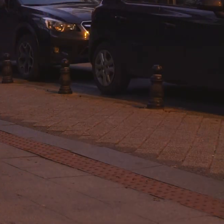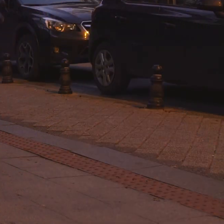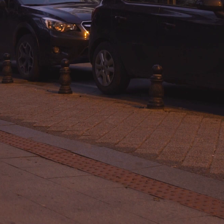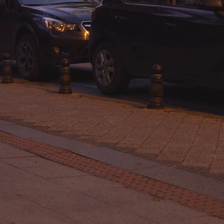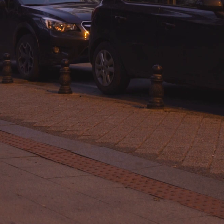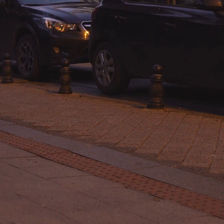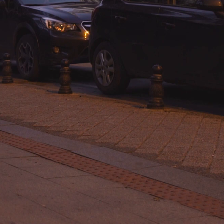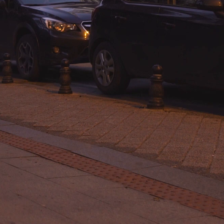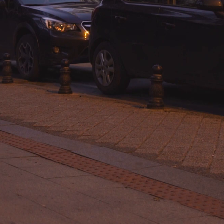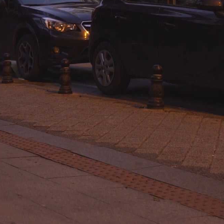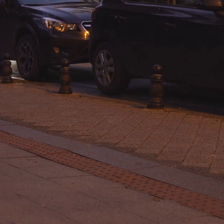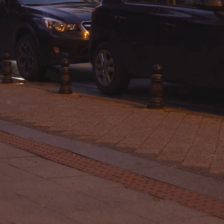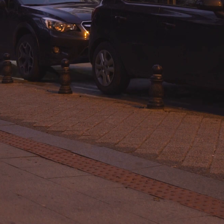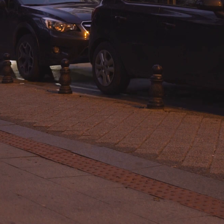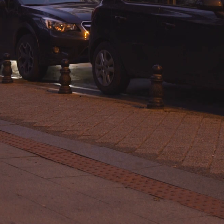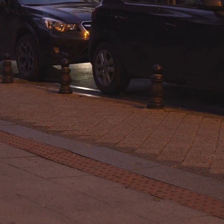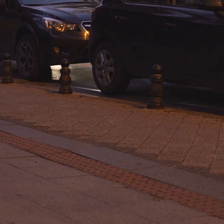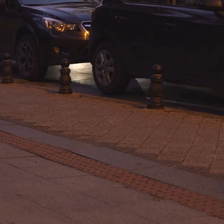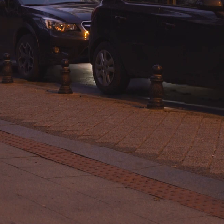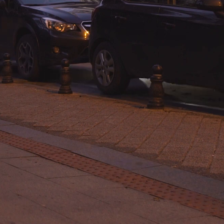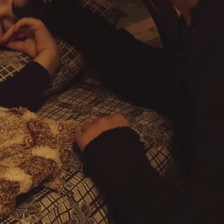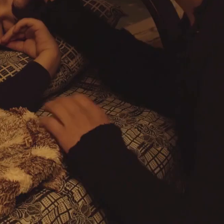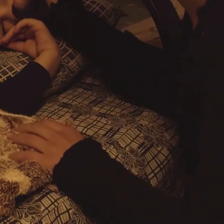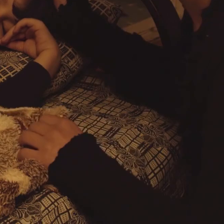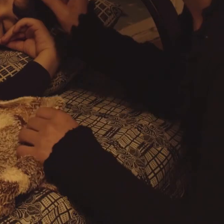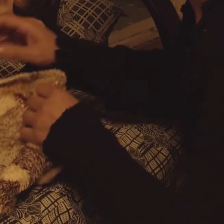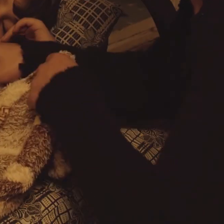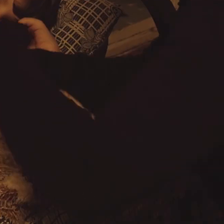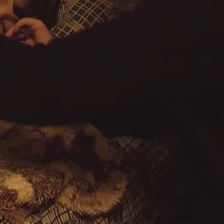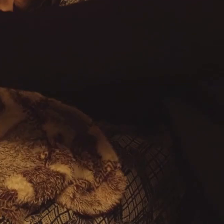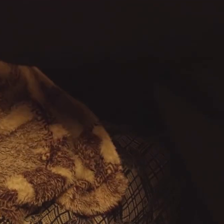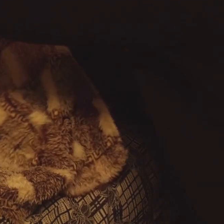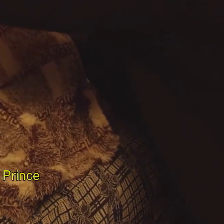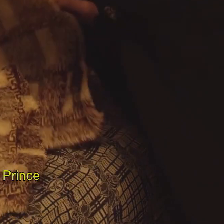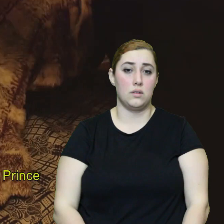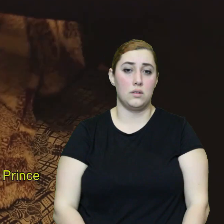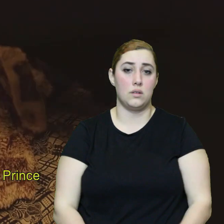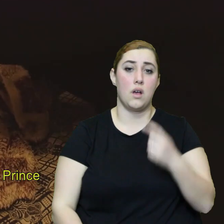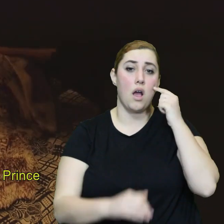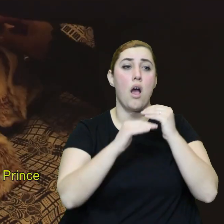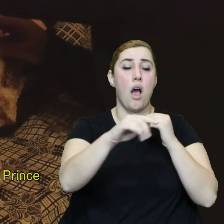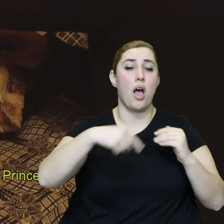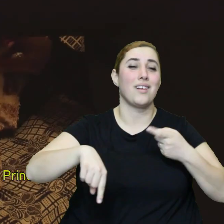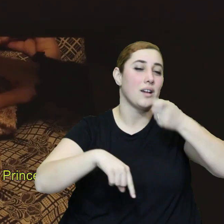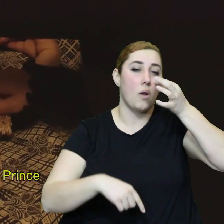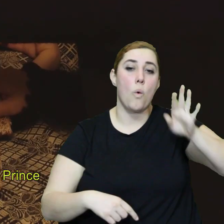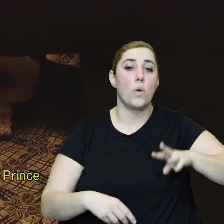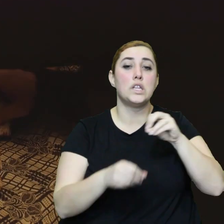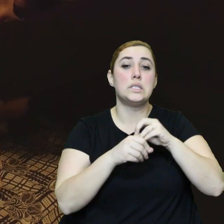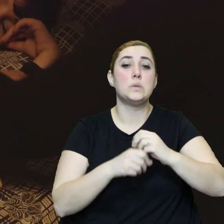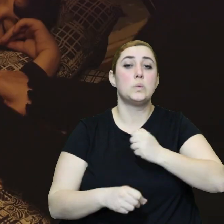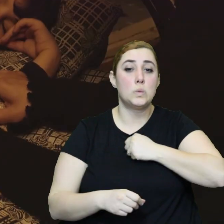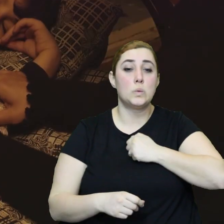Akşam zamanları yorgun yürüyor. Kanepede uyuyakalmış annesi şefkatle üstünü örttü. Halk prens için üzülür